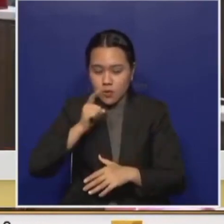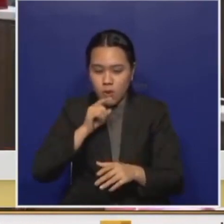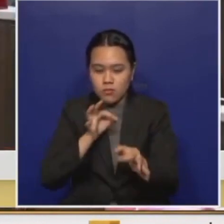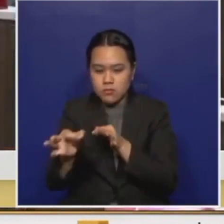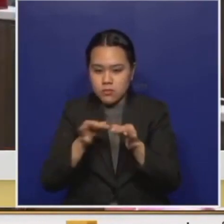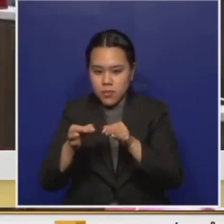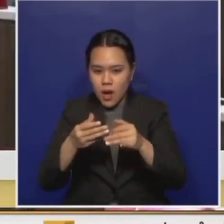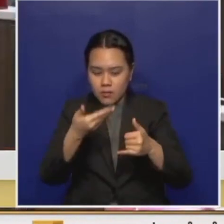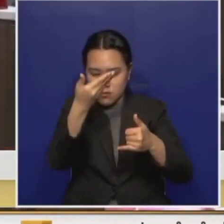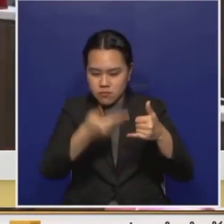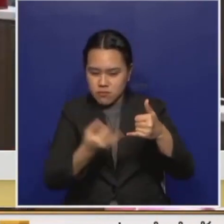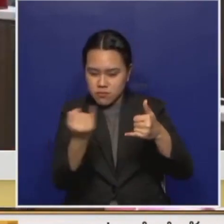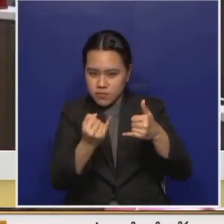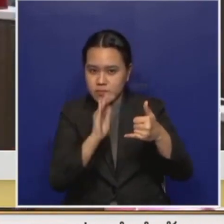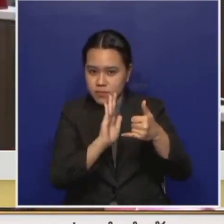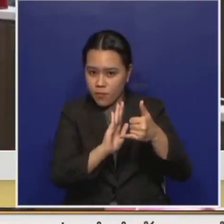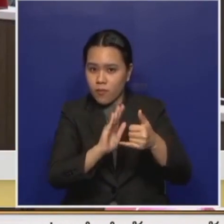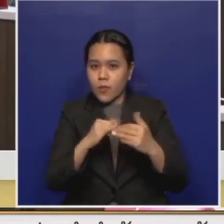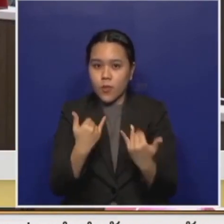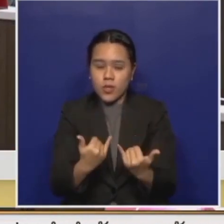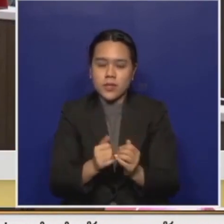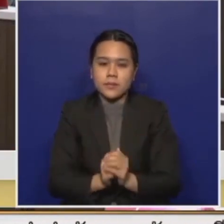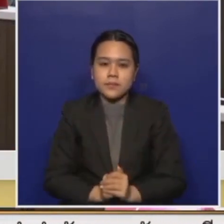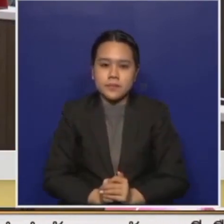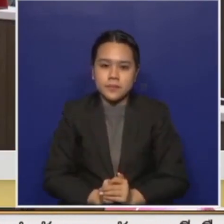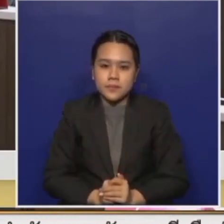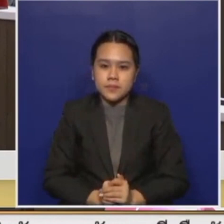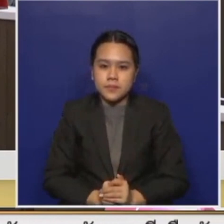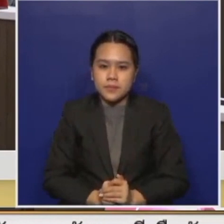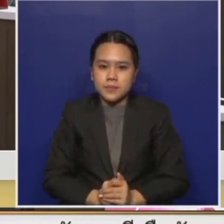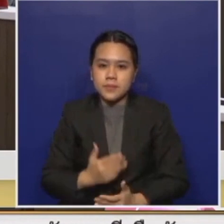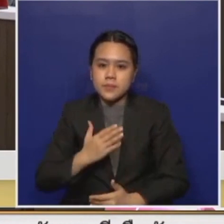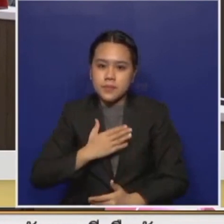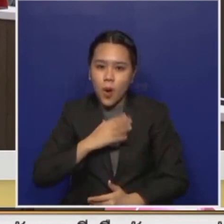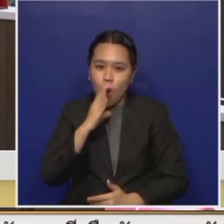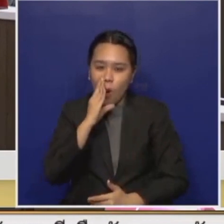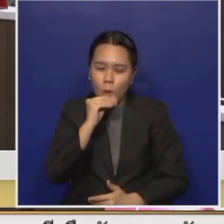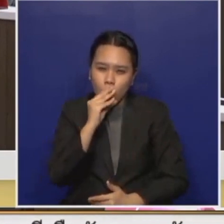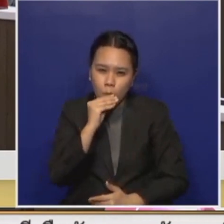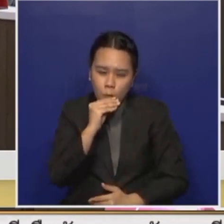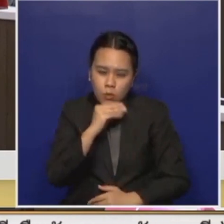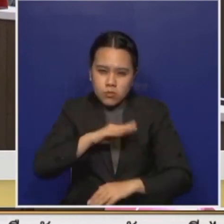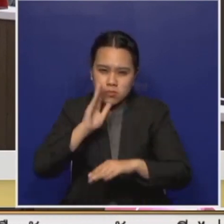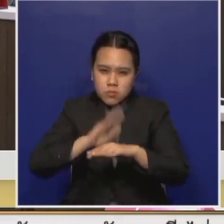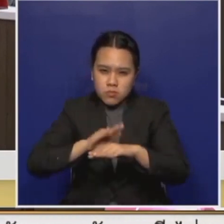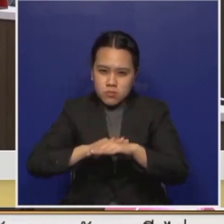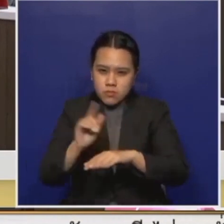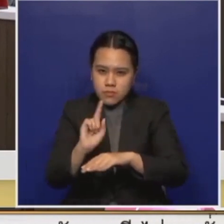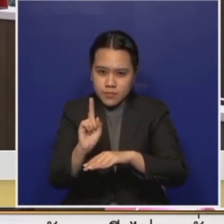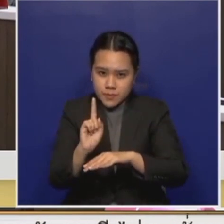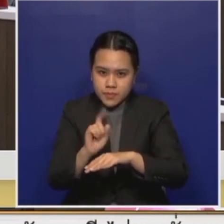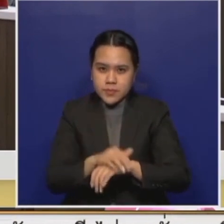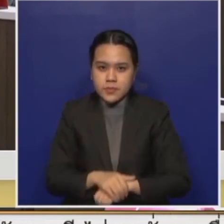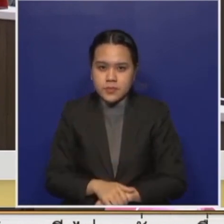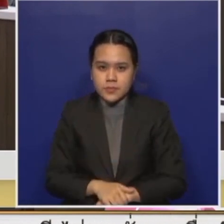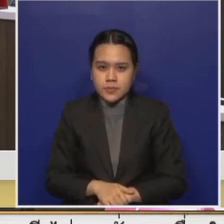ทําหทกระรบกับสิงที่ผมจะต้องเน้นยำอีกเรื่องหนึก็คือว่าการทำร